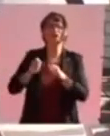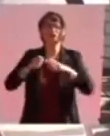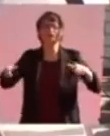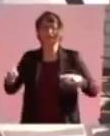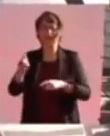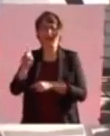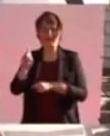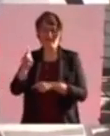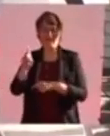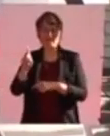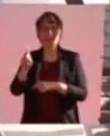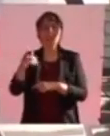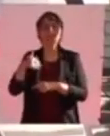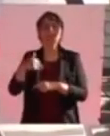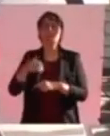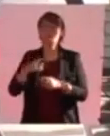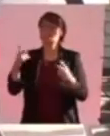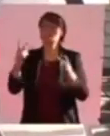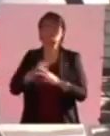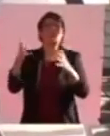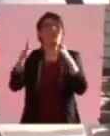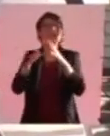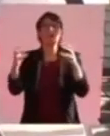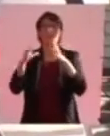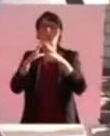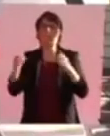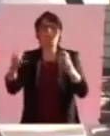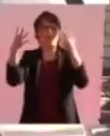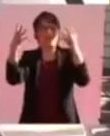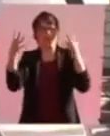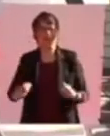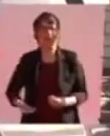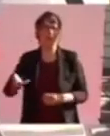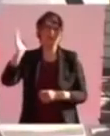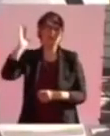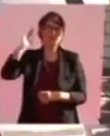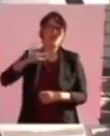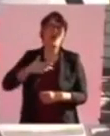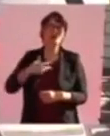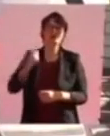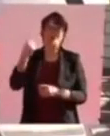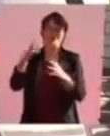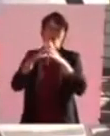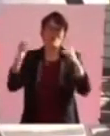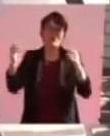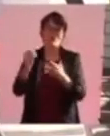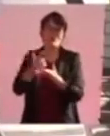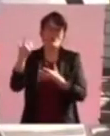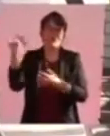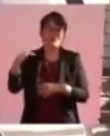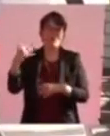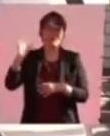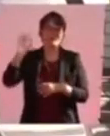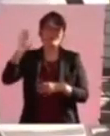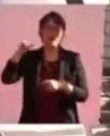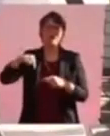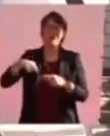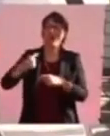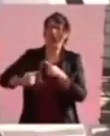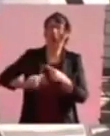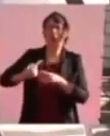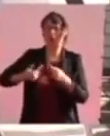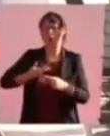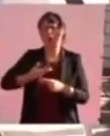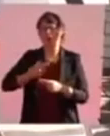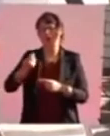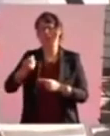fortemente industrializzata che aveva un polo chimico molto importante ora ma è ormai ridotta all'osso e continua ad avere un polo